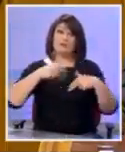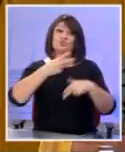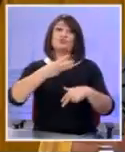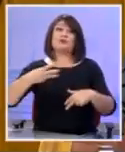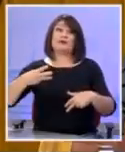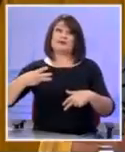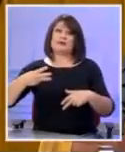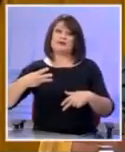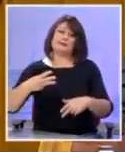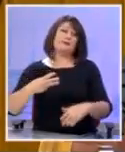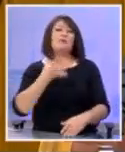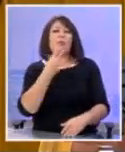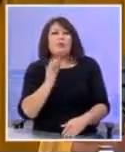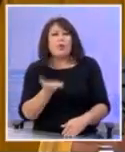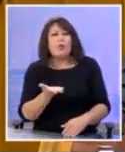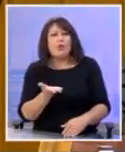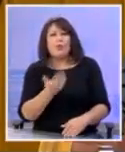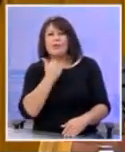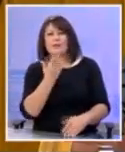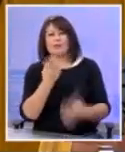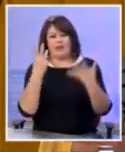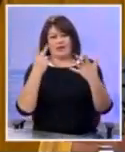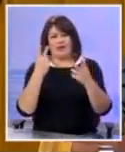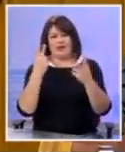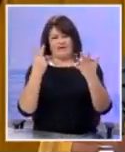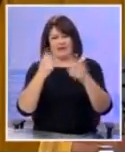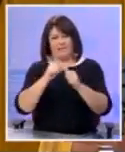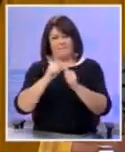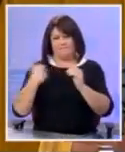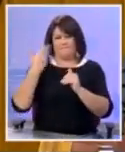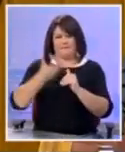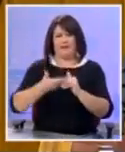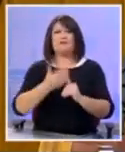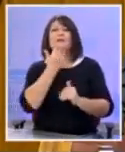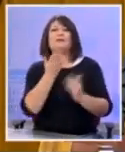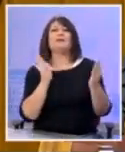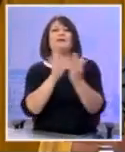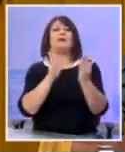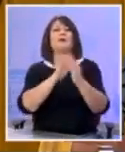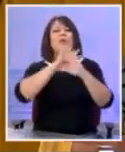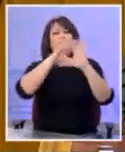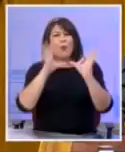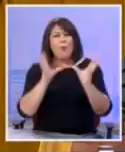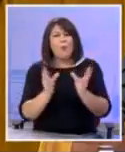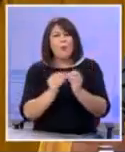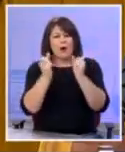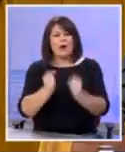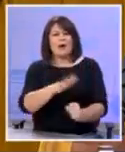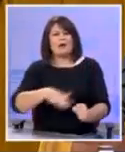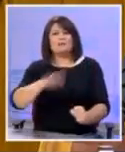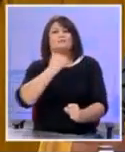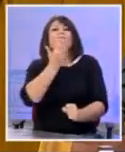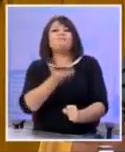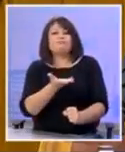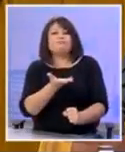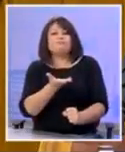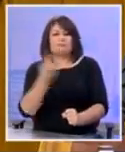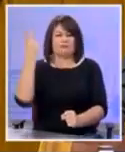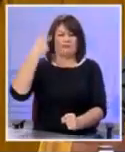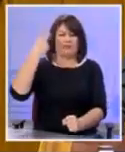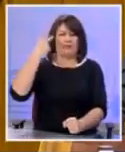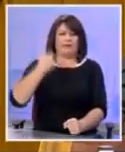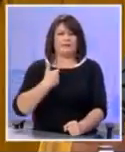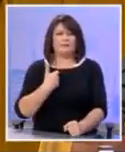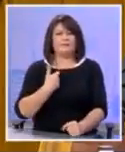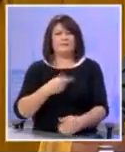ΣΥΡΙΖΑ, γιατί δεν μπόρεσε μέσα στους 7 μήνες να αντιμετωπίσει όλη αυτή την κατάσταση. Συνεχίζεται